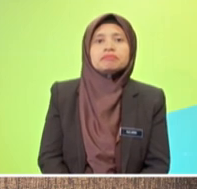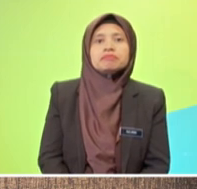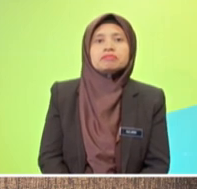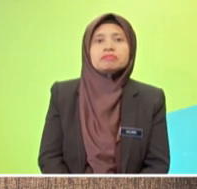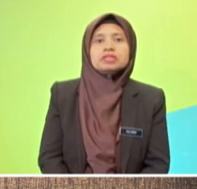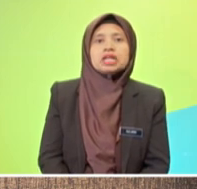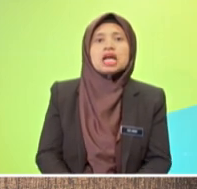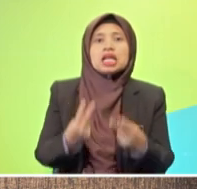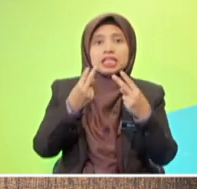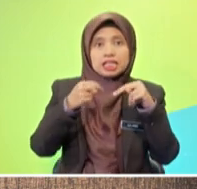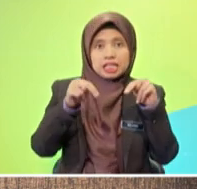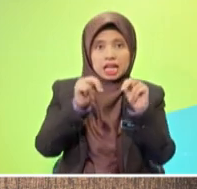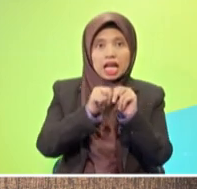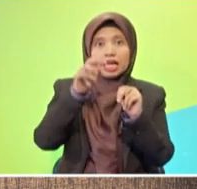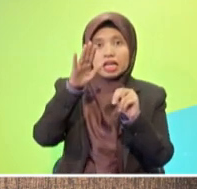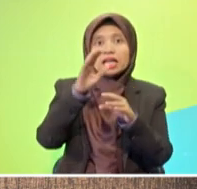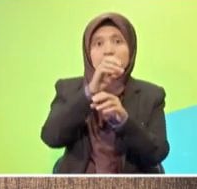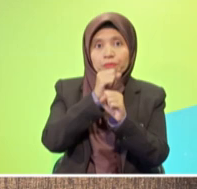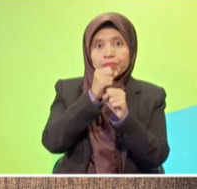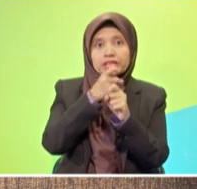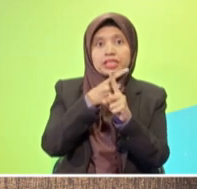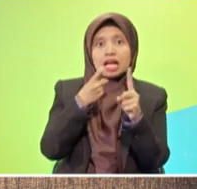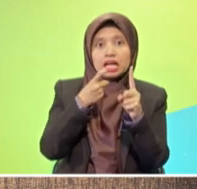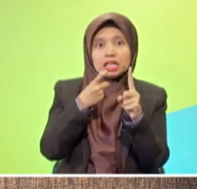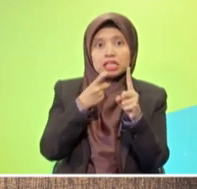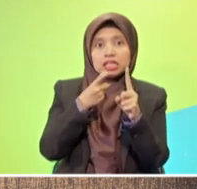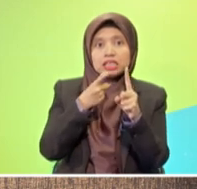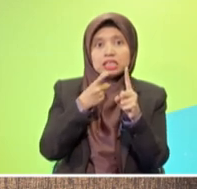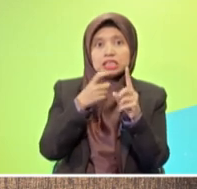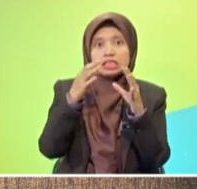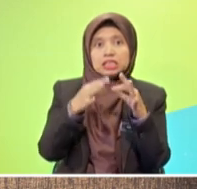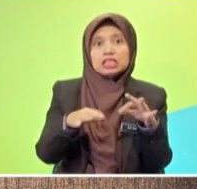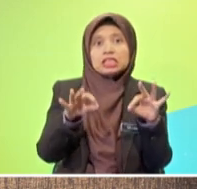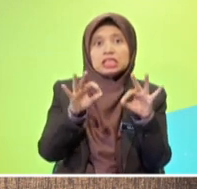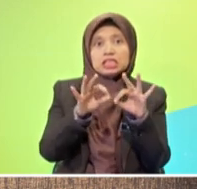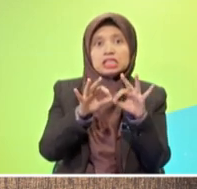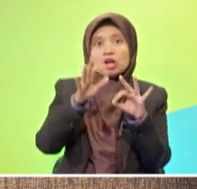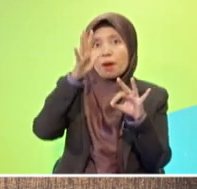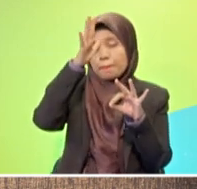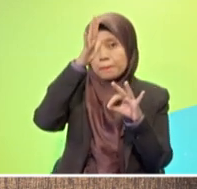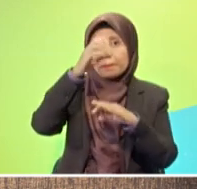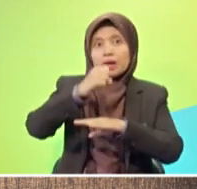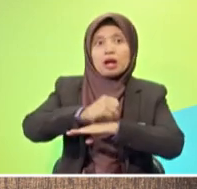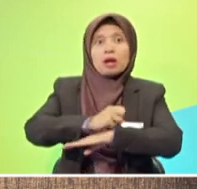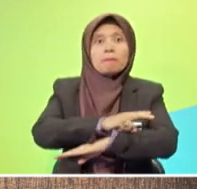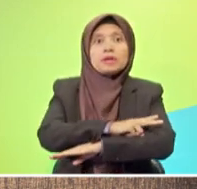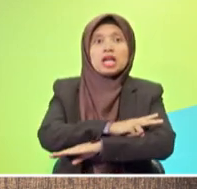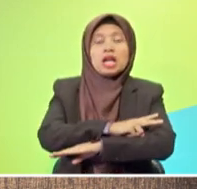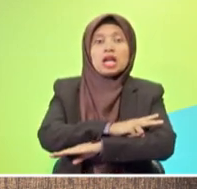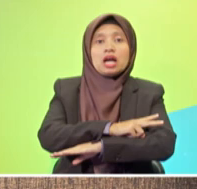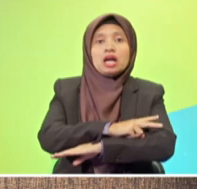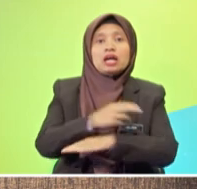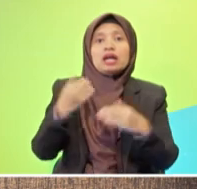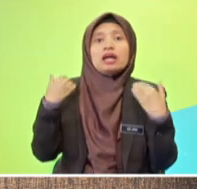nilai yang diperoleh pada petikan Pak Belalang ialah kegigihan sebagai contohnya sikap gigih Pak belalai yang